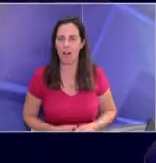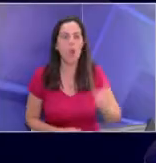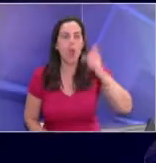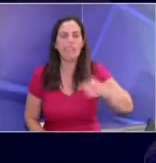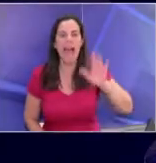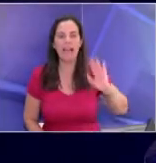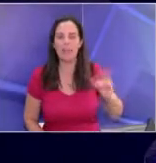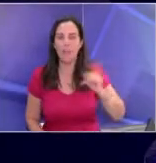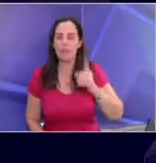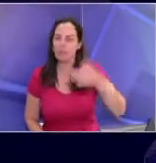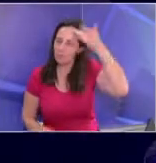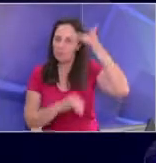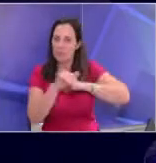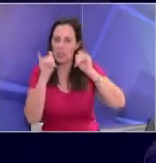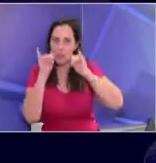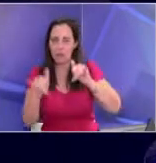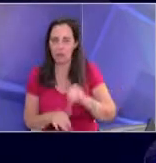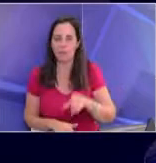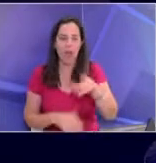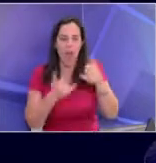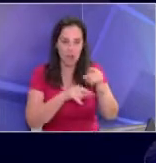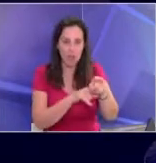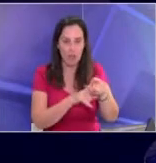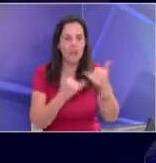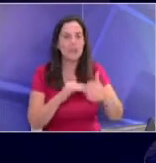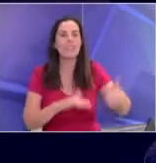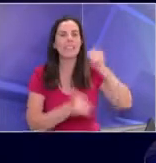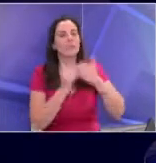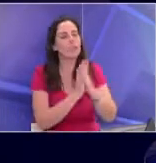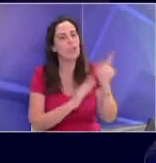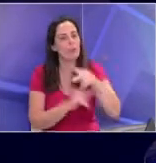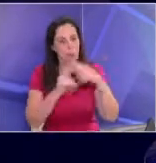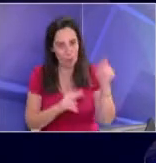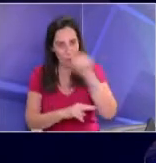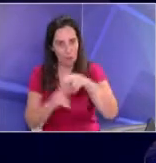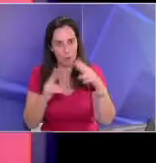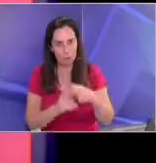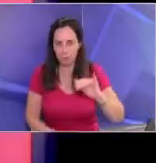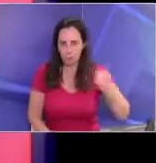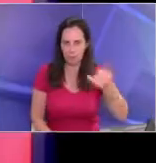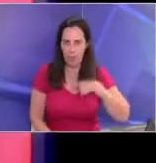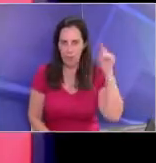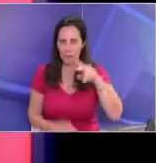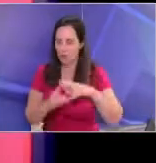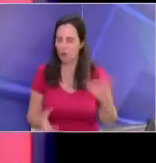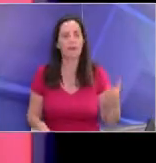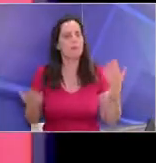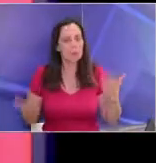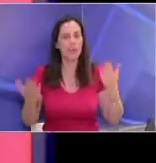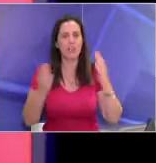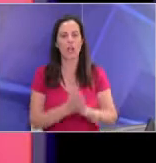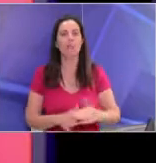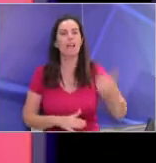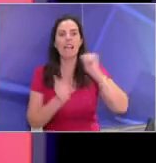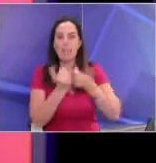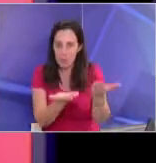צריך. הקהילה מממנת את הרבנים. אתם עכשיו השרה. תבקש מכם להגיע לפגישה, אתם מגיעים בלב. חד משמעית, כן, תמיד. מצוין, בבקשה.